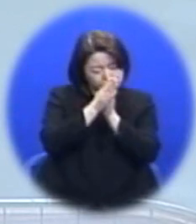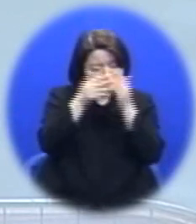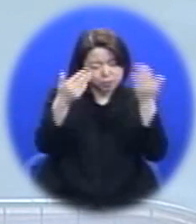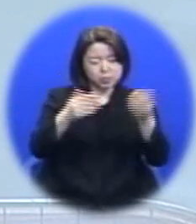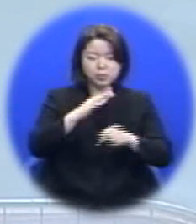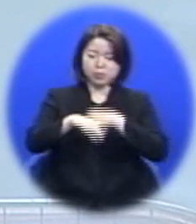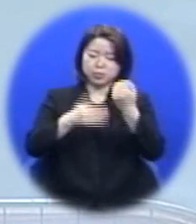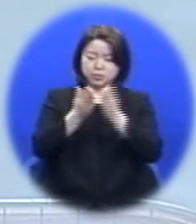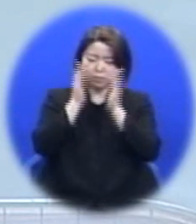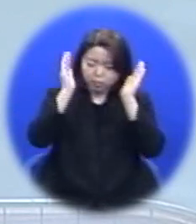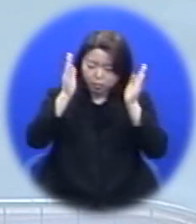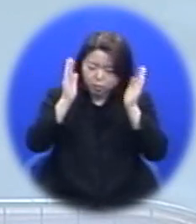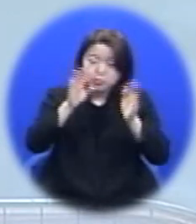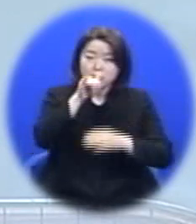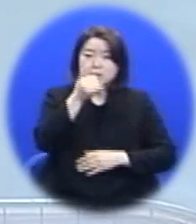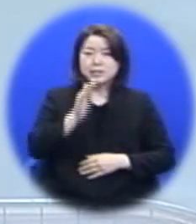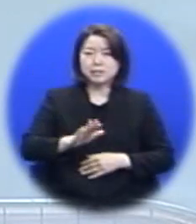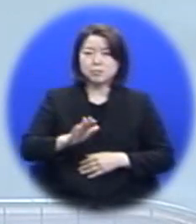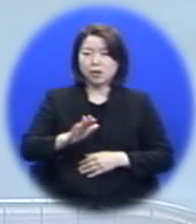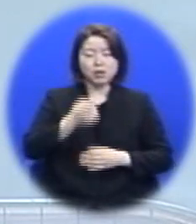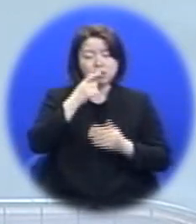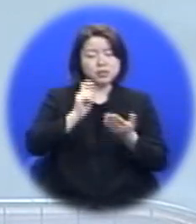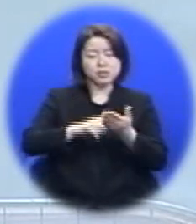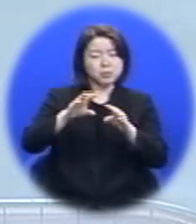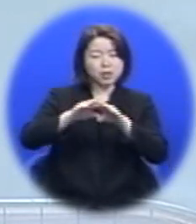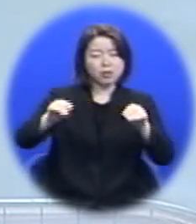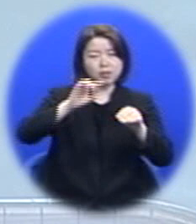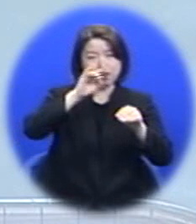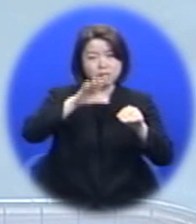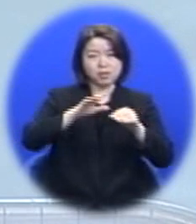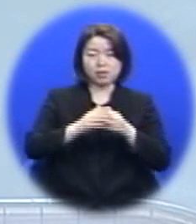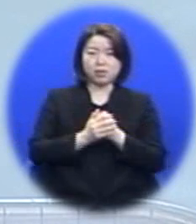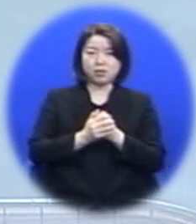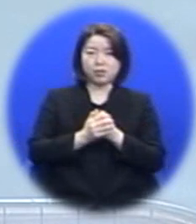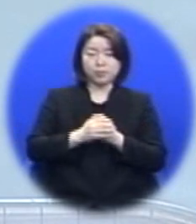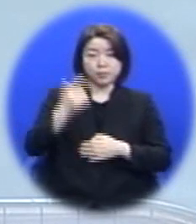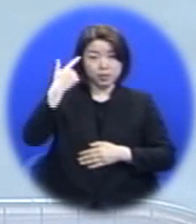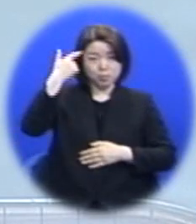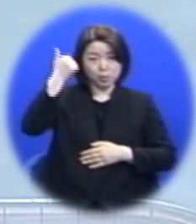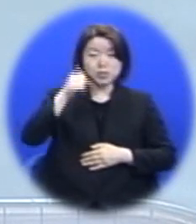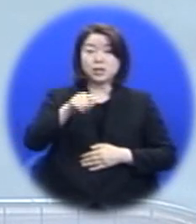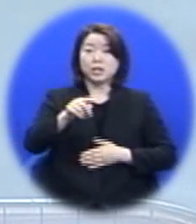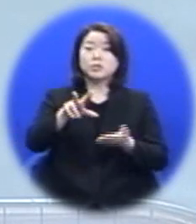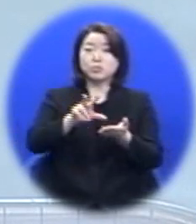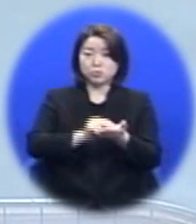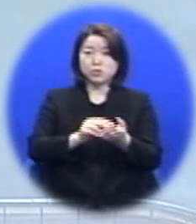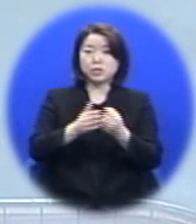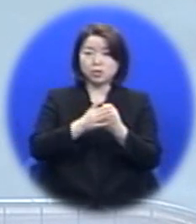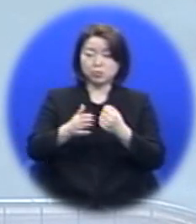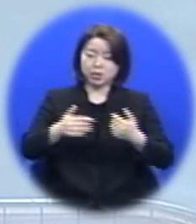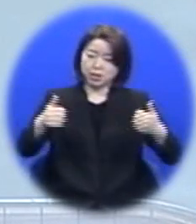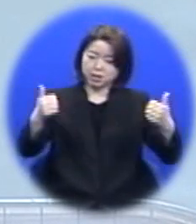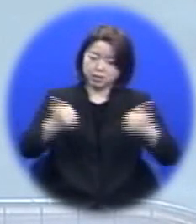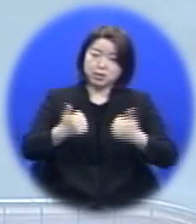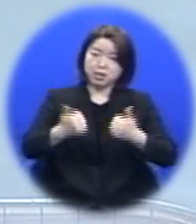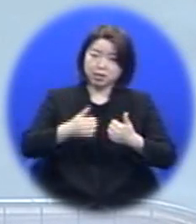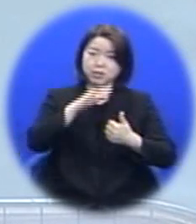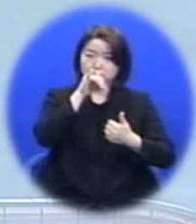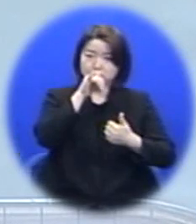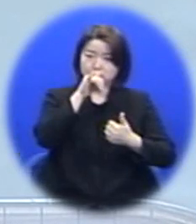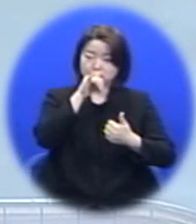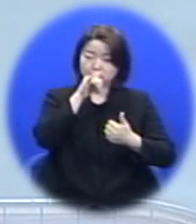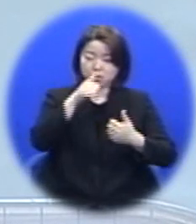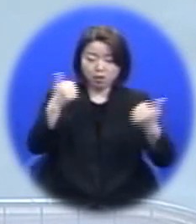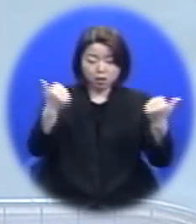성경 공부도 하고 해봤지만 좀처럼 해결이 안 되는 겁니다. 목사님과 그 문제로 상담을 했습니다.